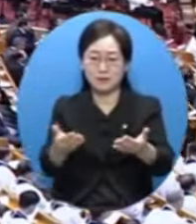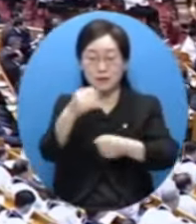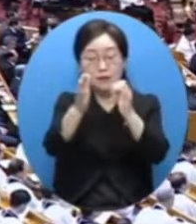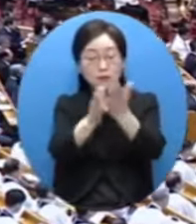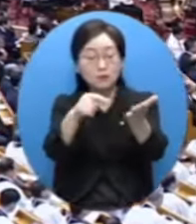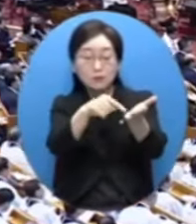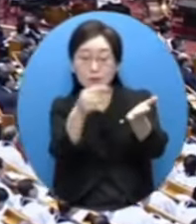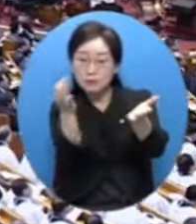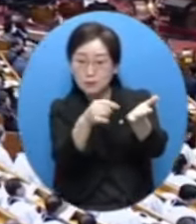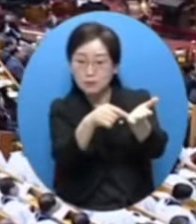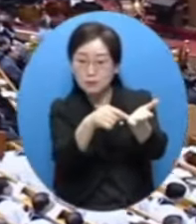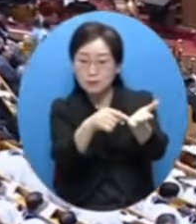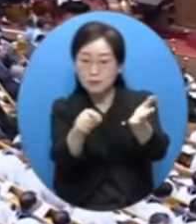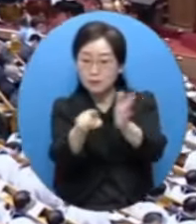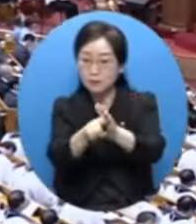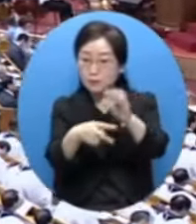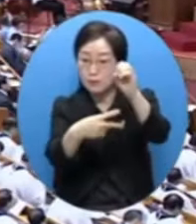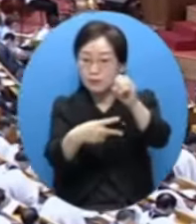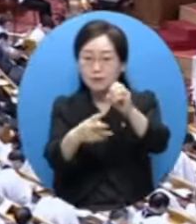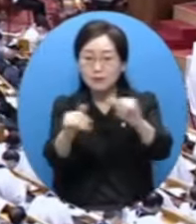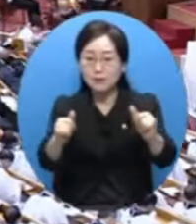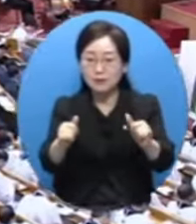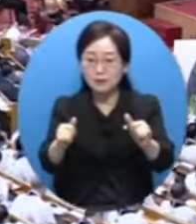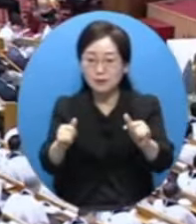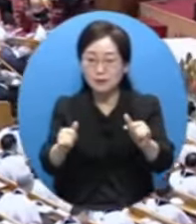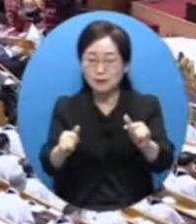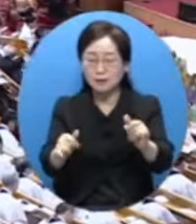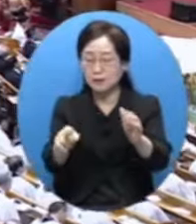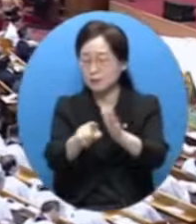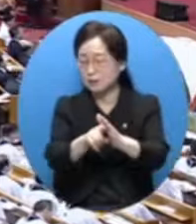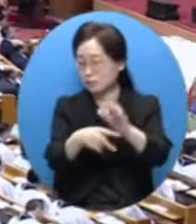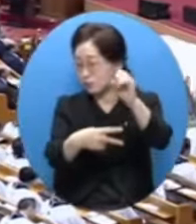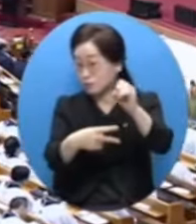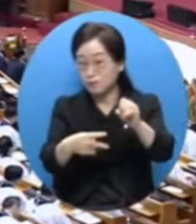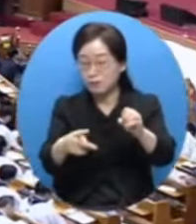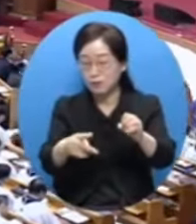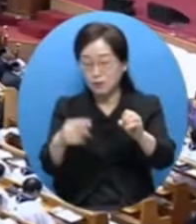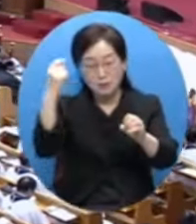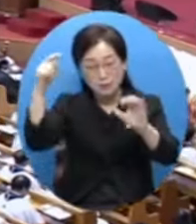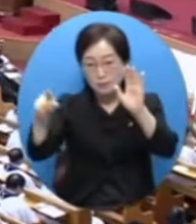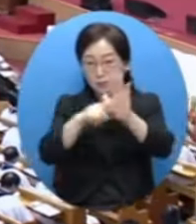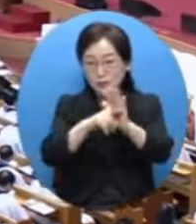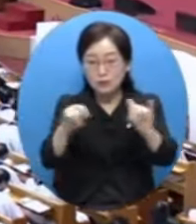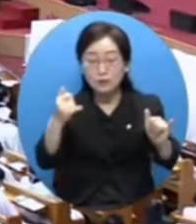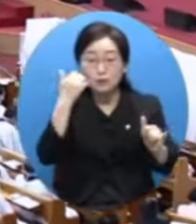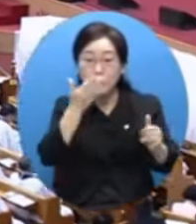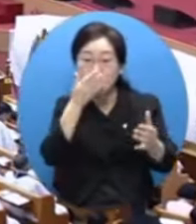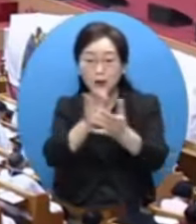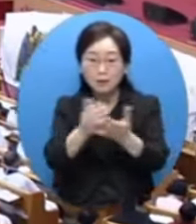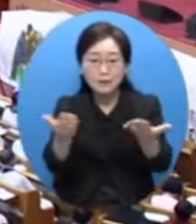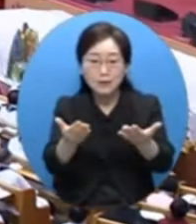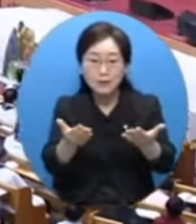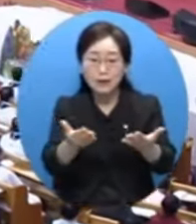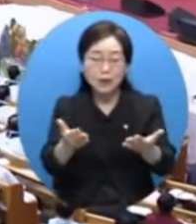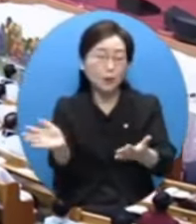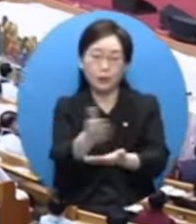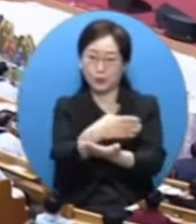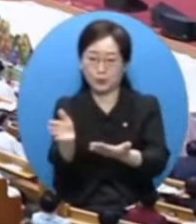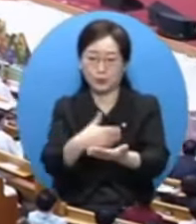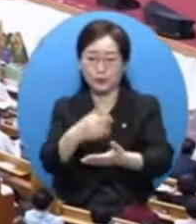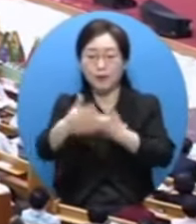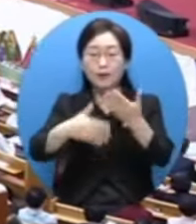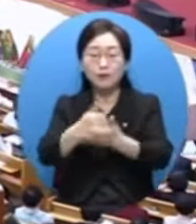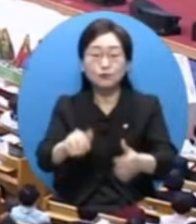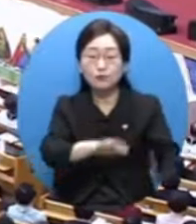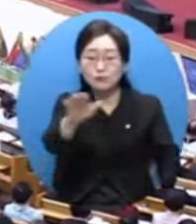어디에도 믿음이 없는 사람, 불신앙의 사람, 부정적인 사람과 일하신 기록이 없습니다. 하나님은 우리가